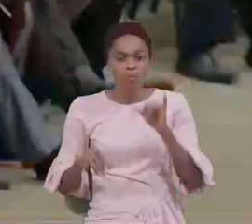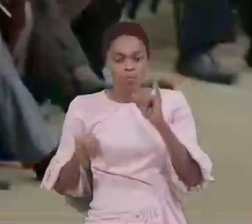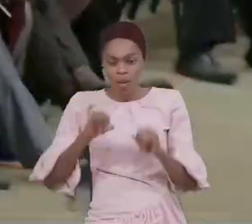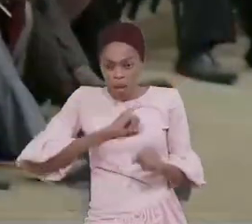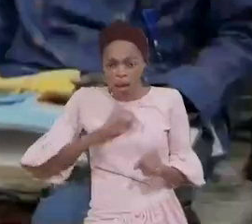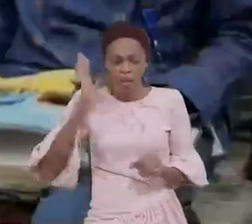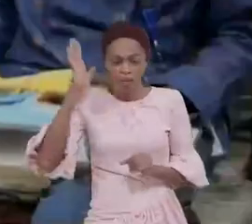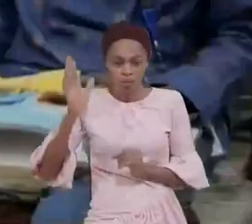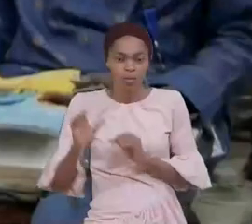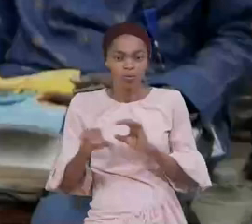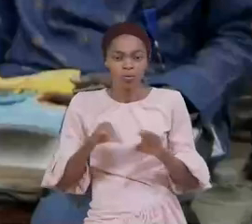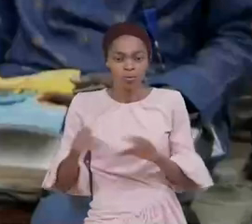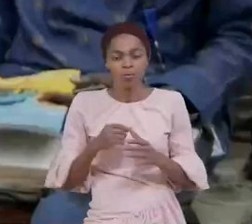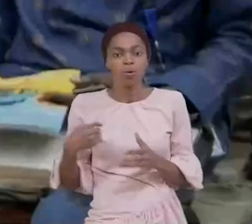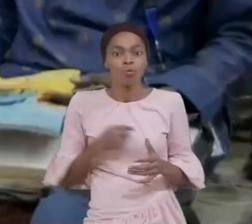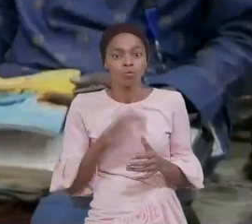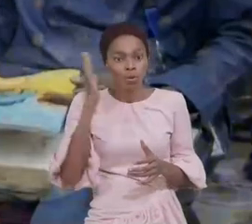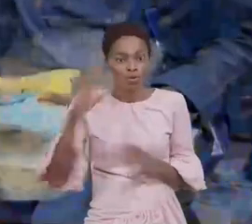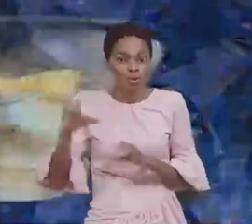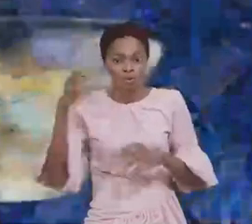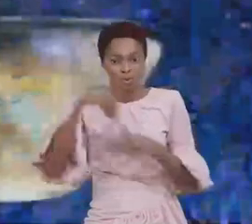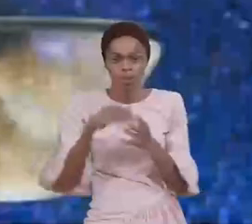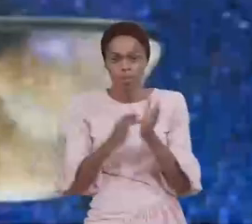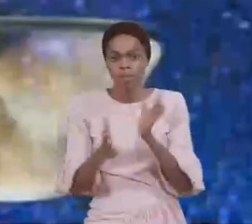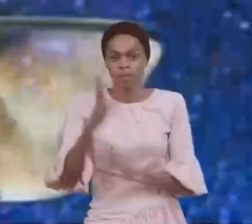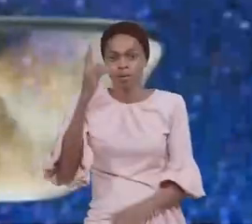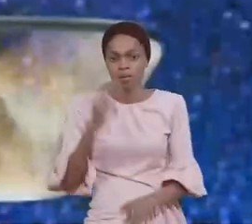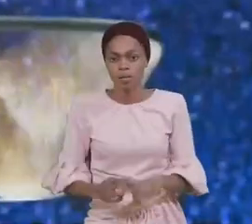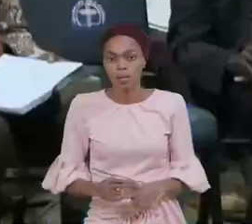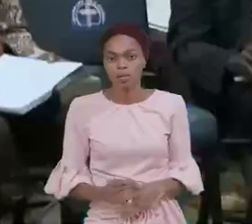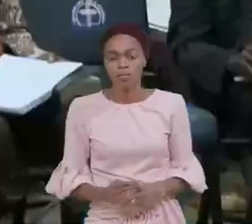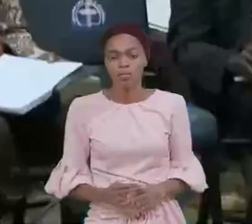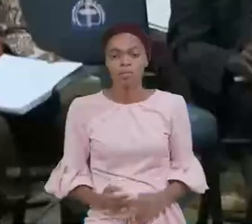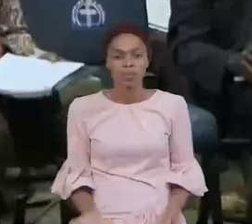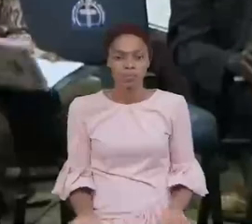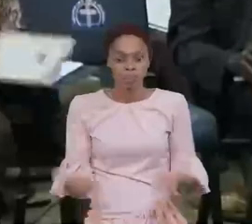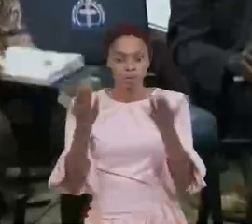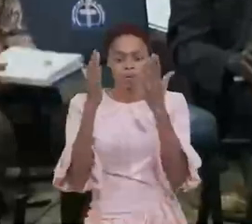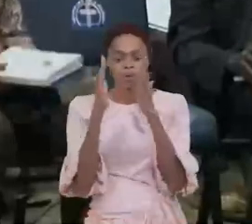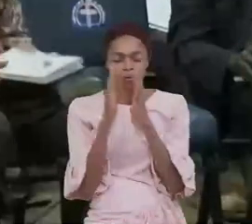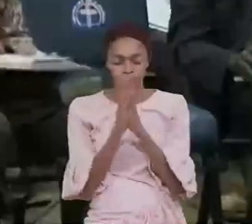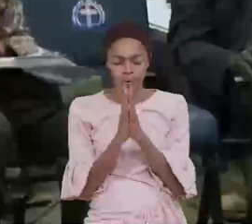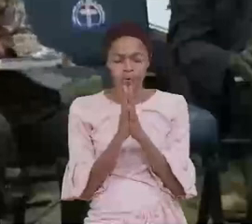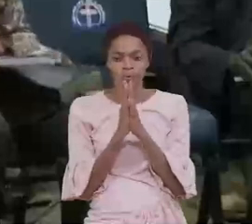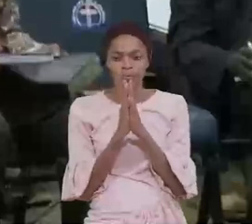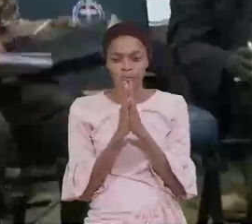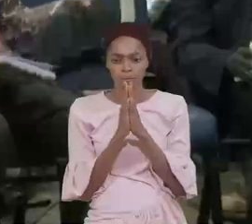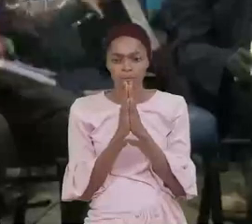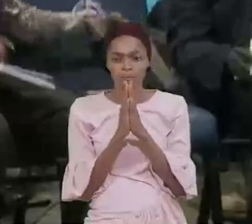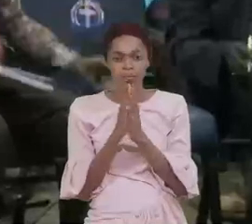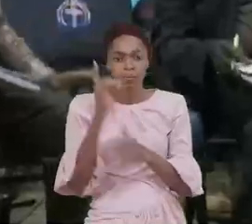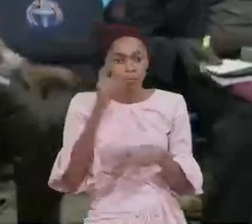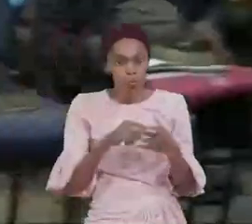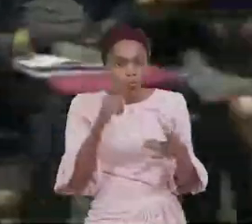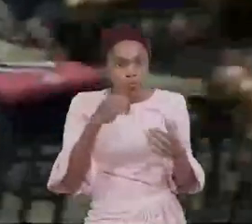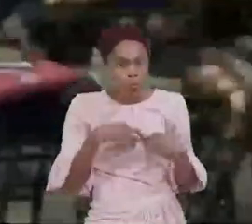Nous allons faire cela au nom de Jésus-Christ. Tenons-nous debout maintenant et